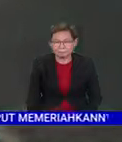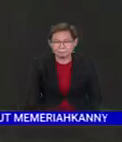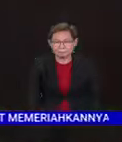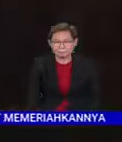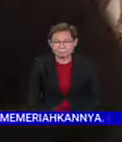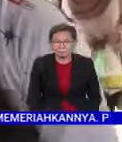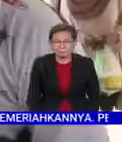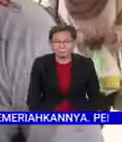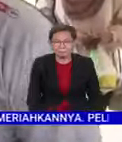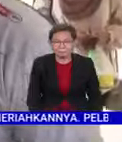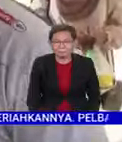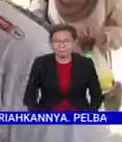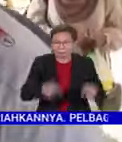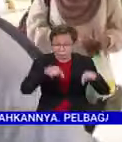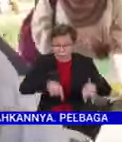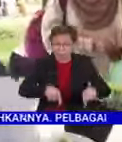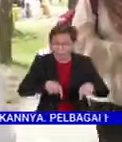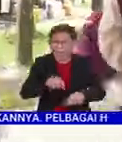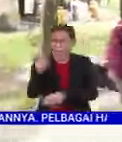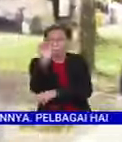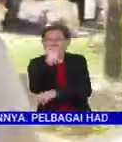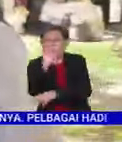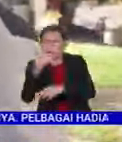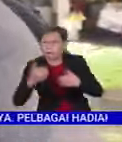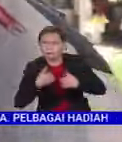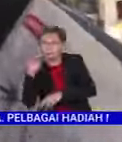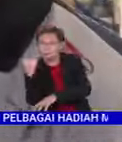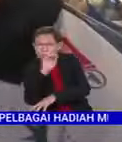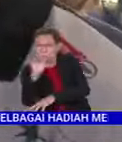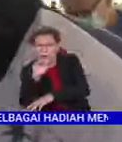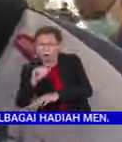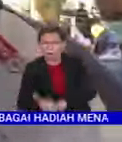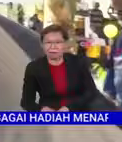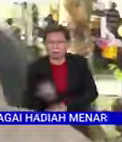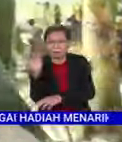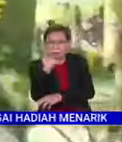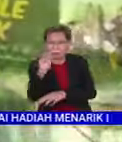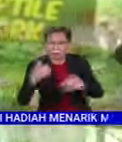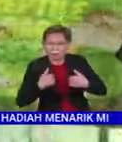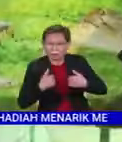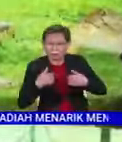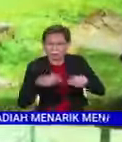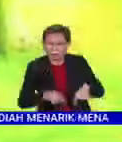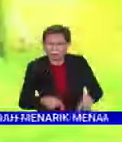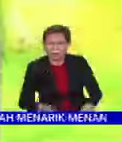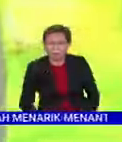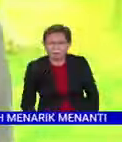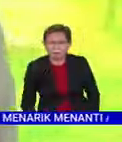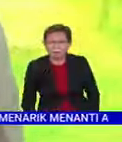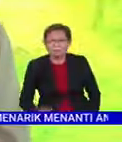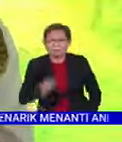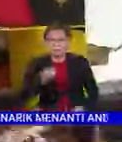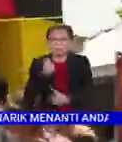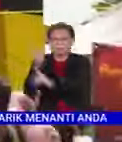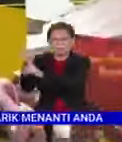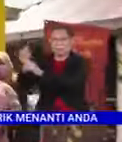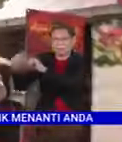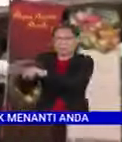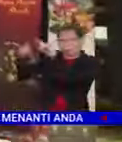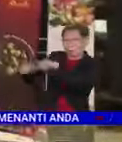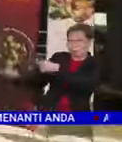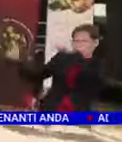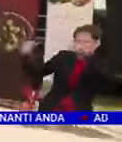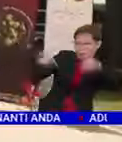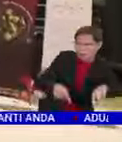Tu dia. Sini ada ulak. Boleh pegang ulak kan? Anda sendiri kena datang